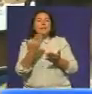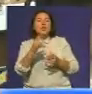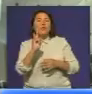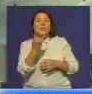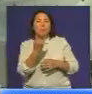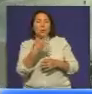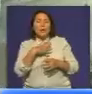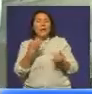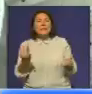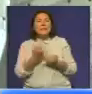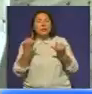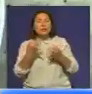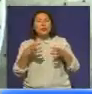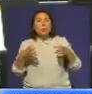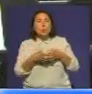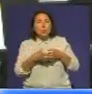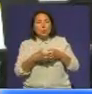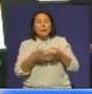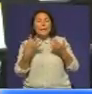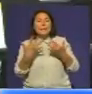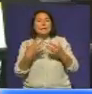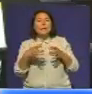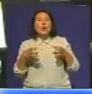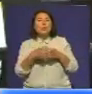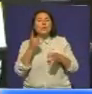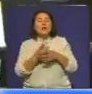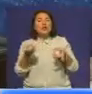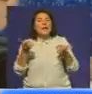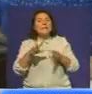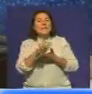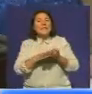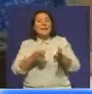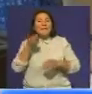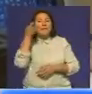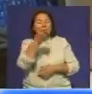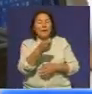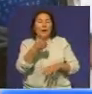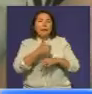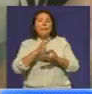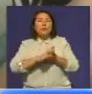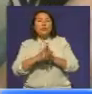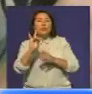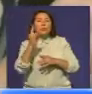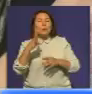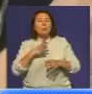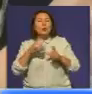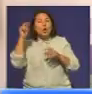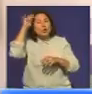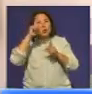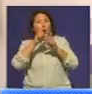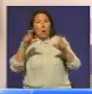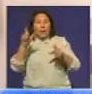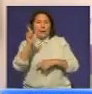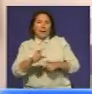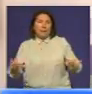ребенка на интересующий кружок или несколько кружков, вы должны оставить заявление. Главное условие, чтобы ребенок был школьником.